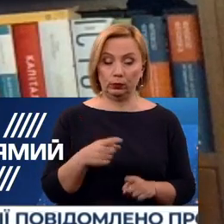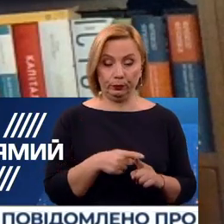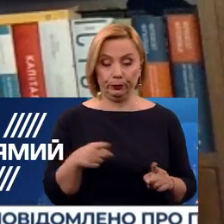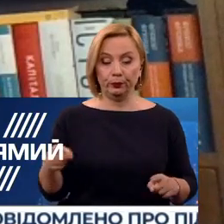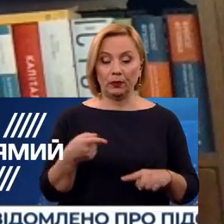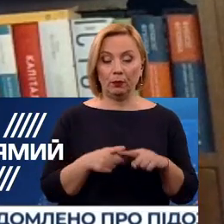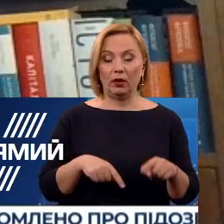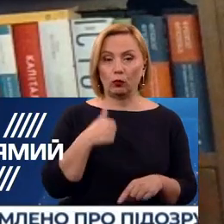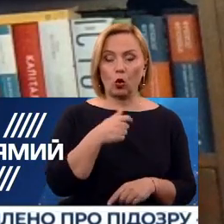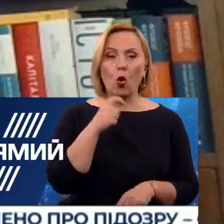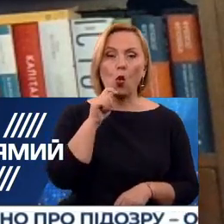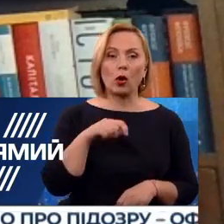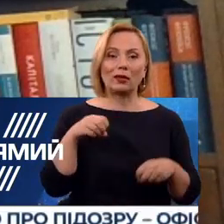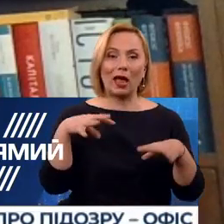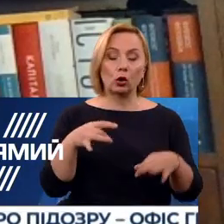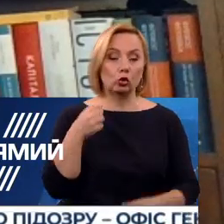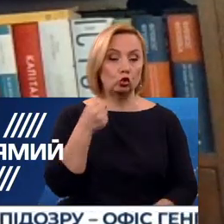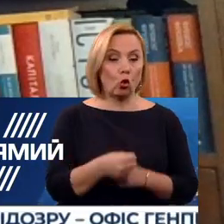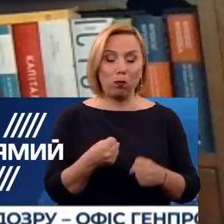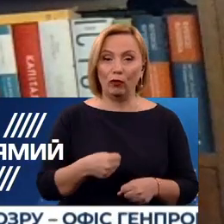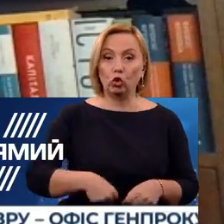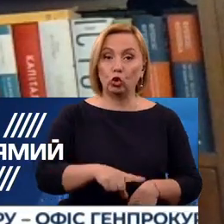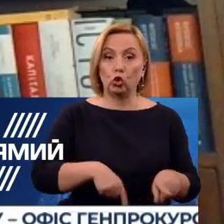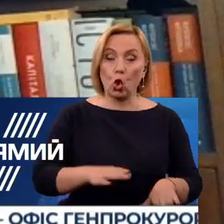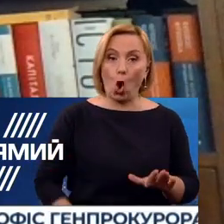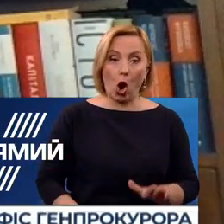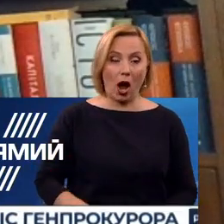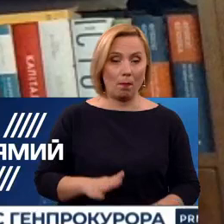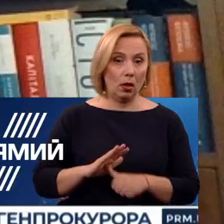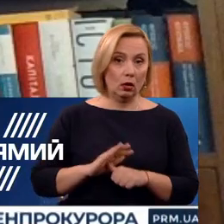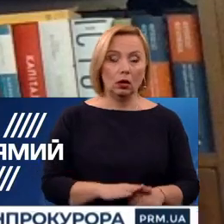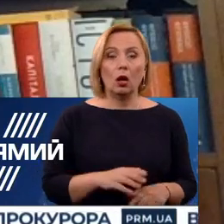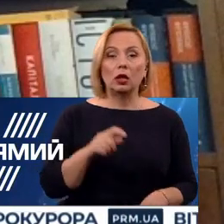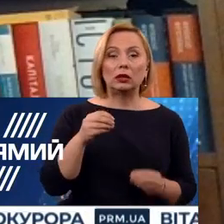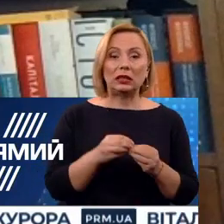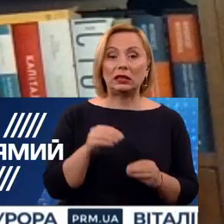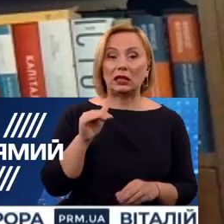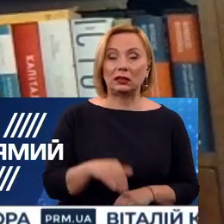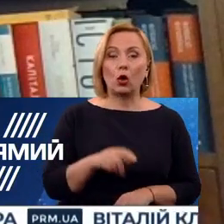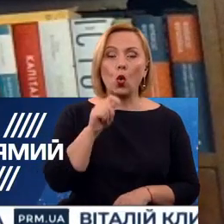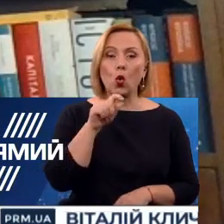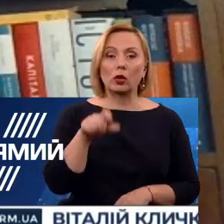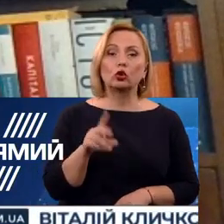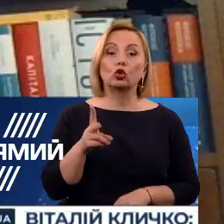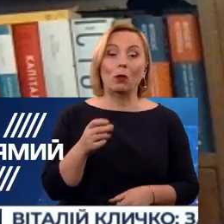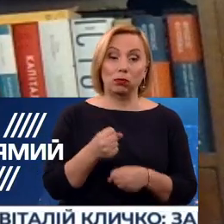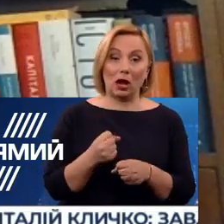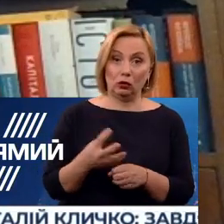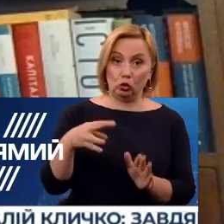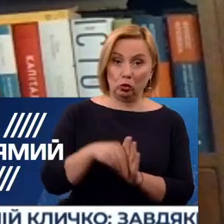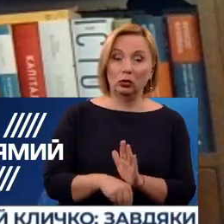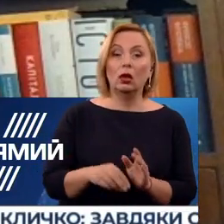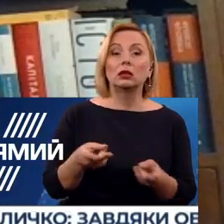українську енергетику добивали ногами, і десятки тисяч українців, які працюють в енергетичній сфері, залишили без